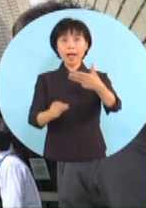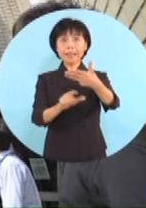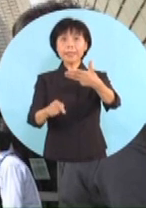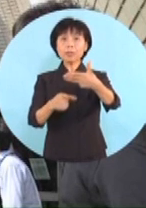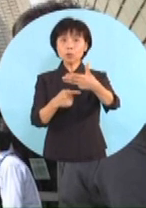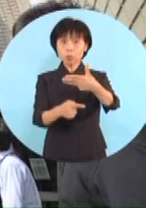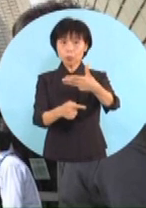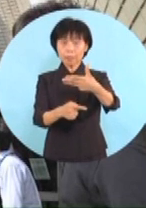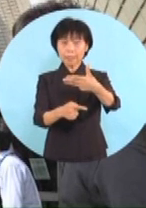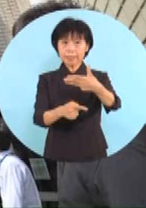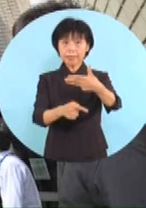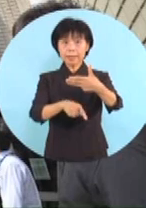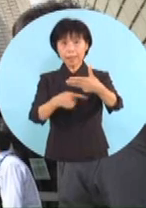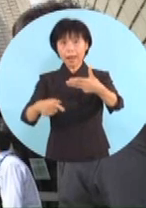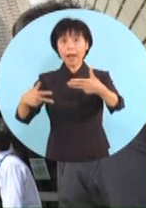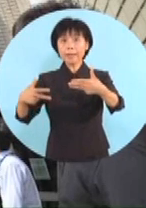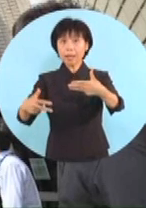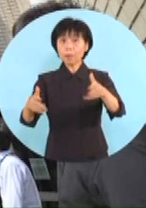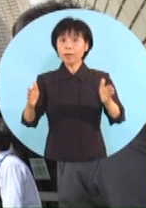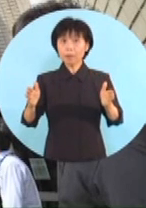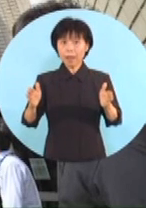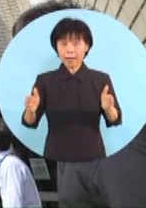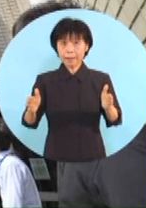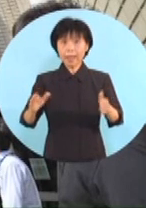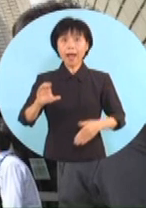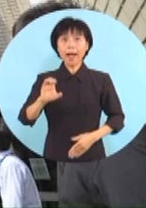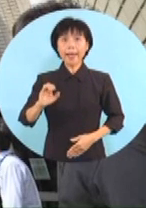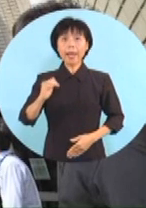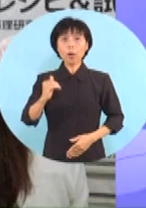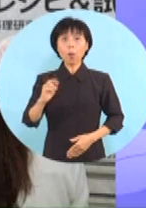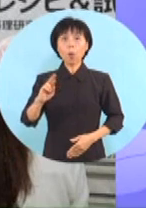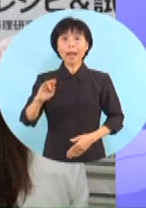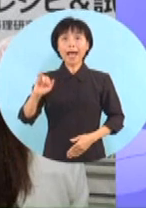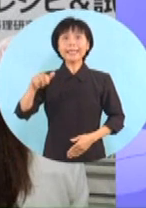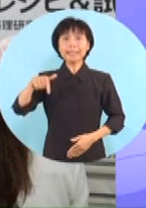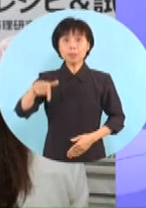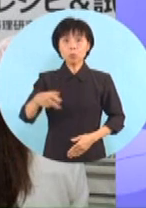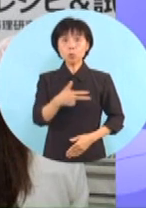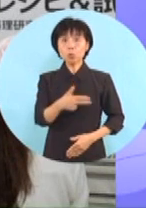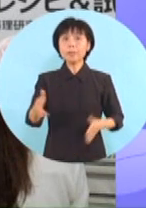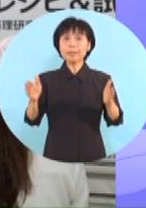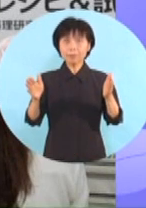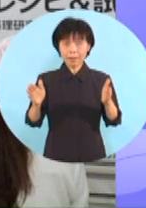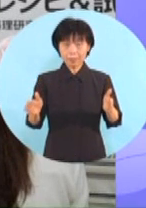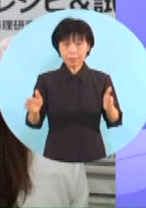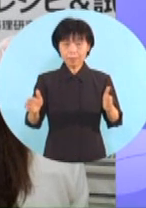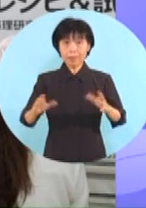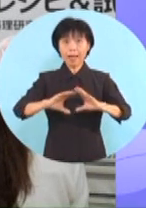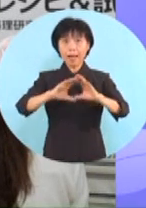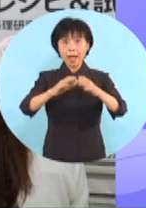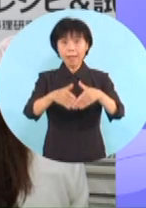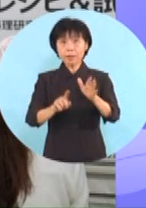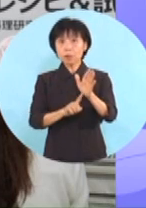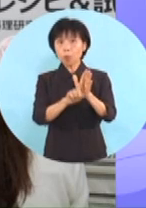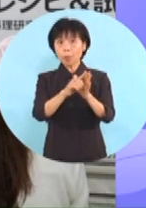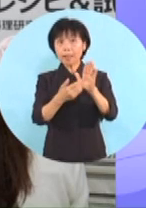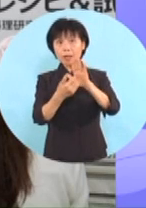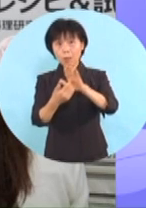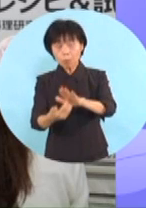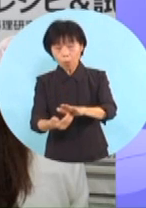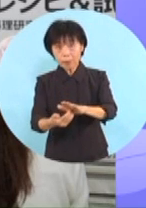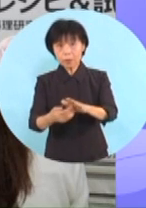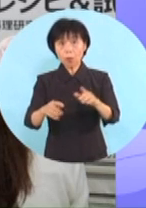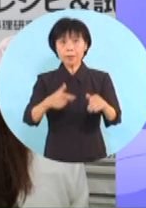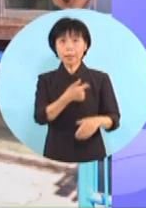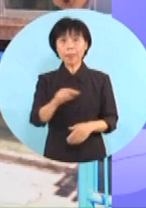8月1日金曜日から7日木曜日はエコライフウィーク。区は地球温暖化防止につながる様